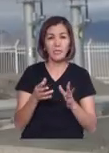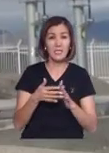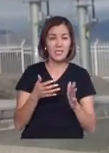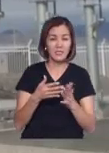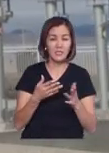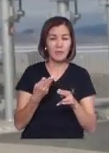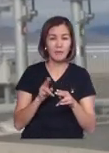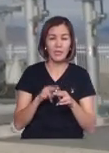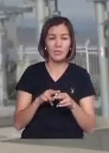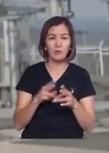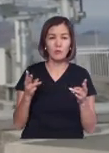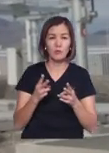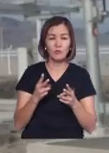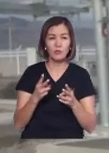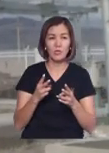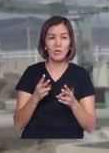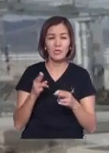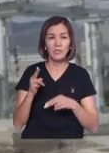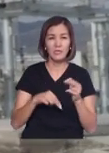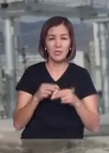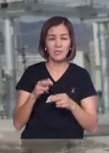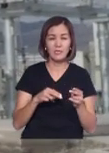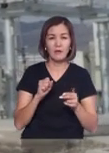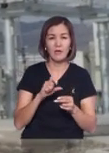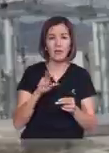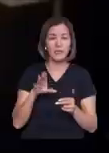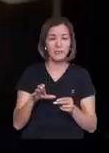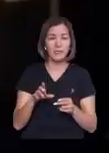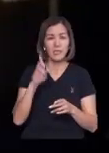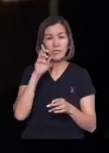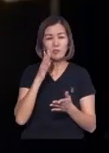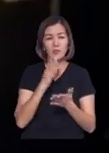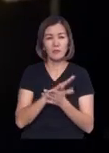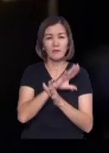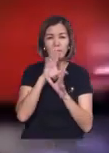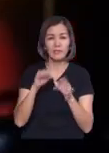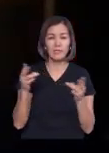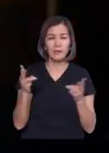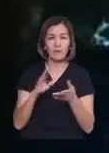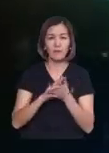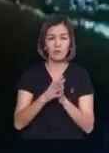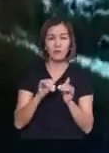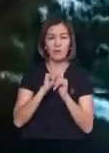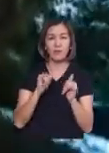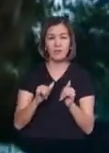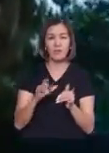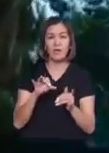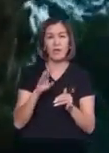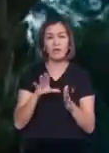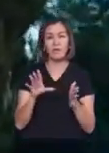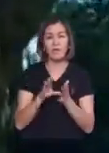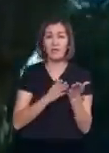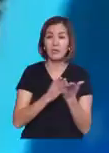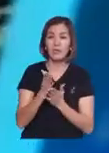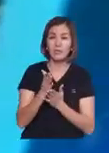И альтернативы АЭС нет, утверждают эксперты. При этом в государстве имеют все необходимые условия для развития атомной энергетики.